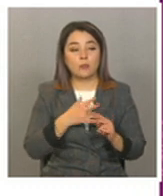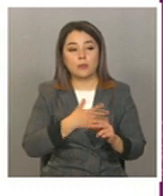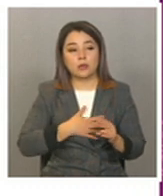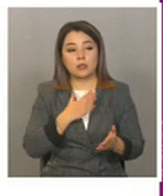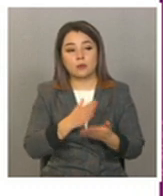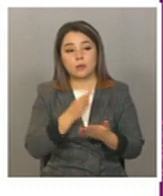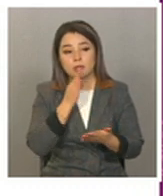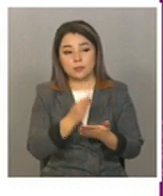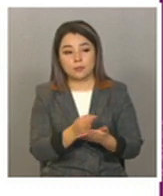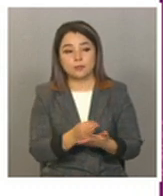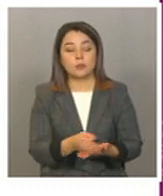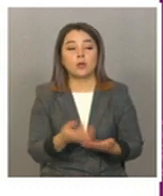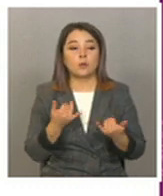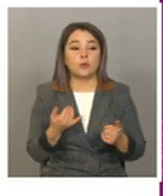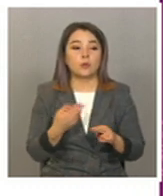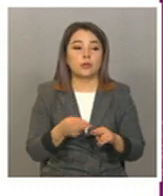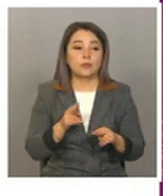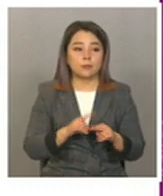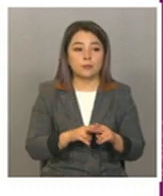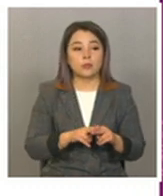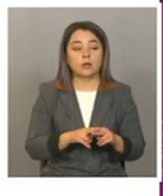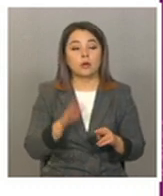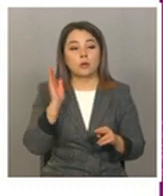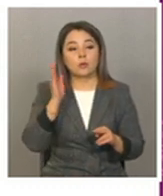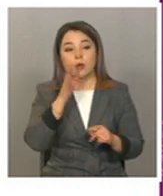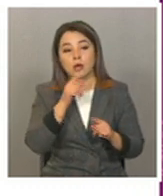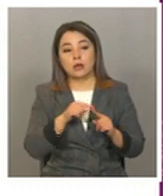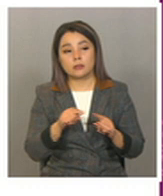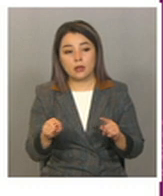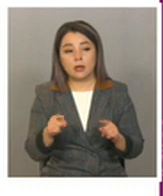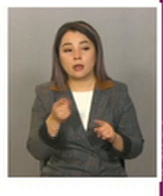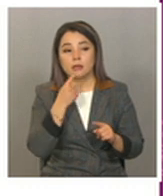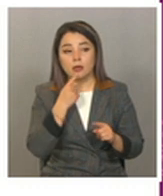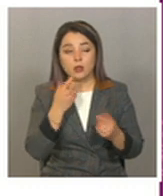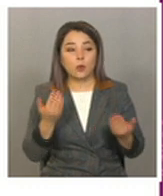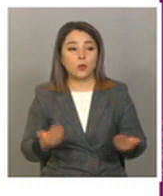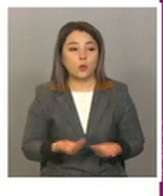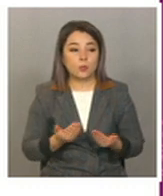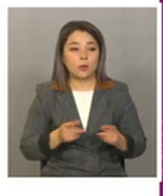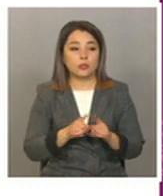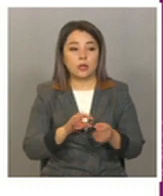тиіс. Өйткені, алдағы уақытта тілдің